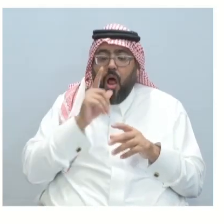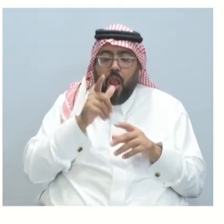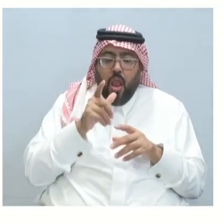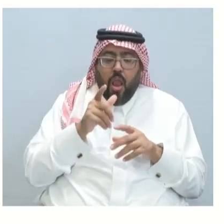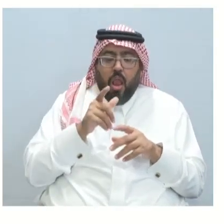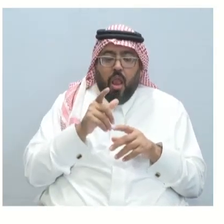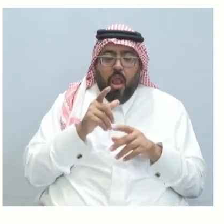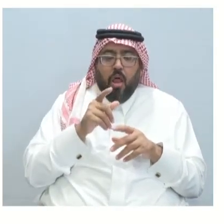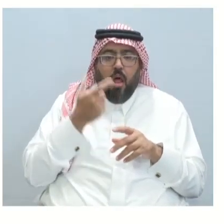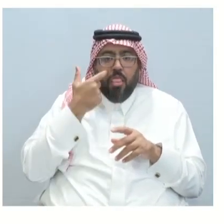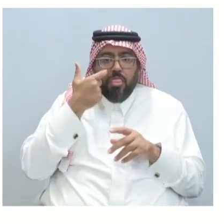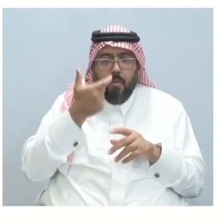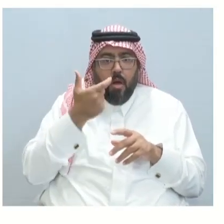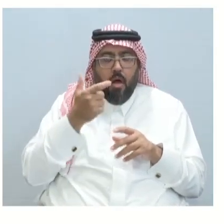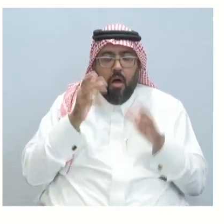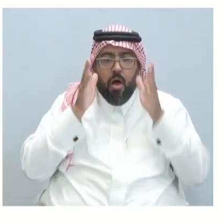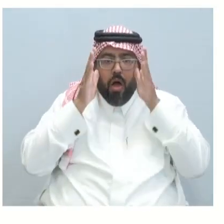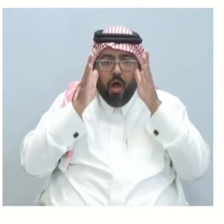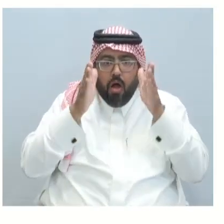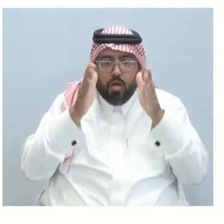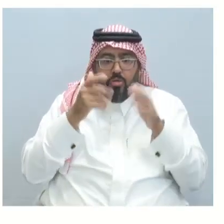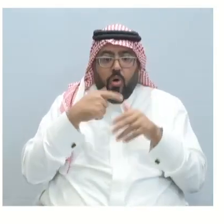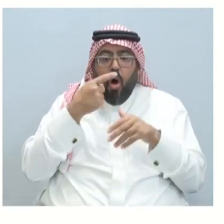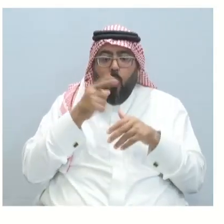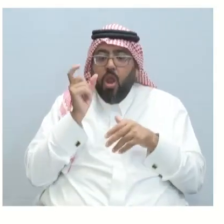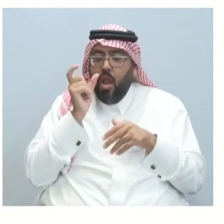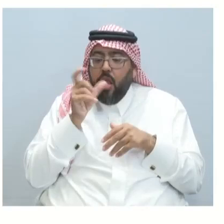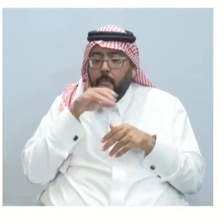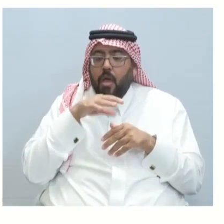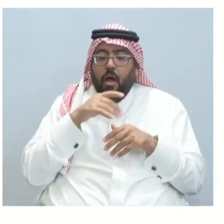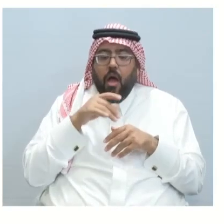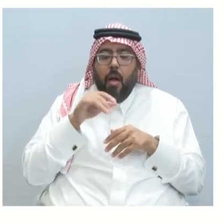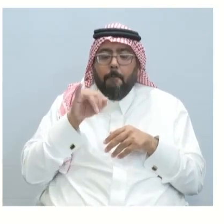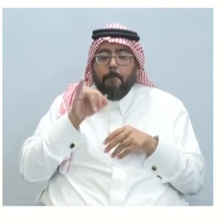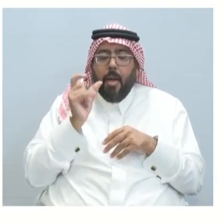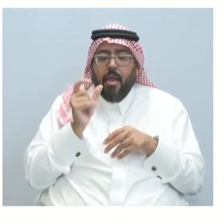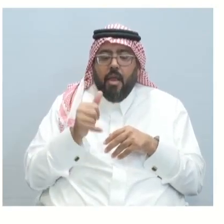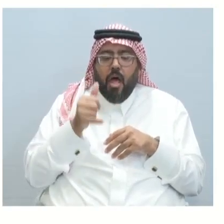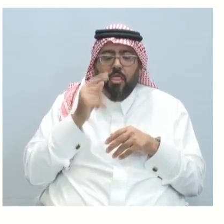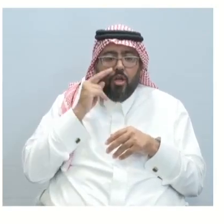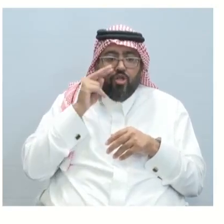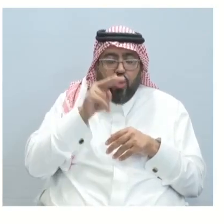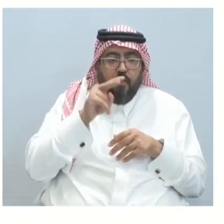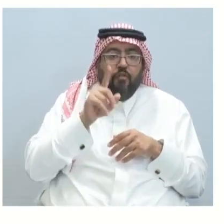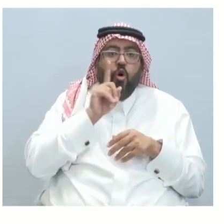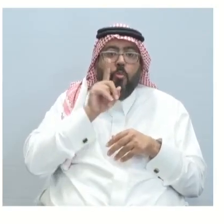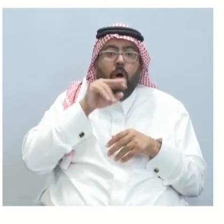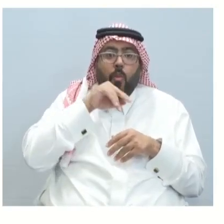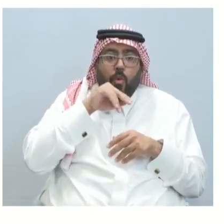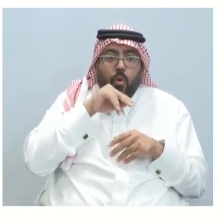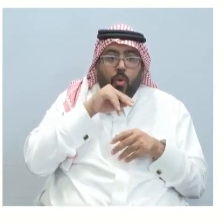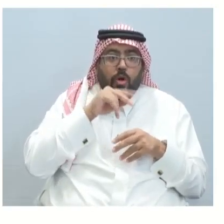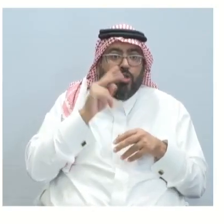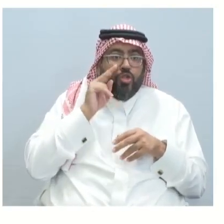وسلم وانتبهوا لما قال رسول الله صلى الله عليه وسلم قال من ادرك والديه عند الكبر